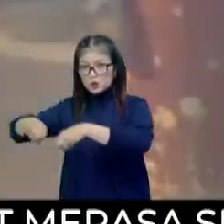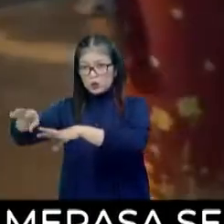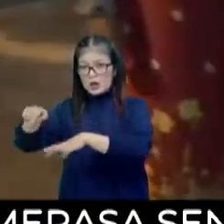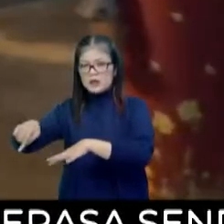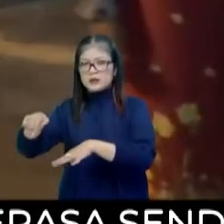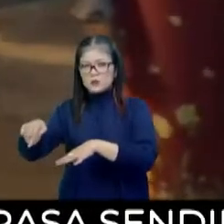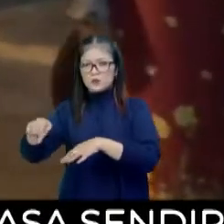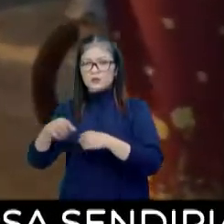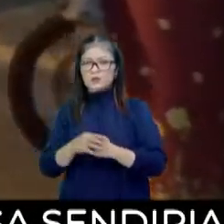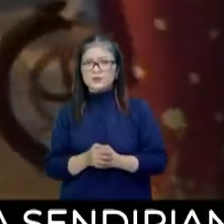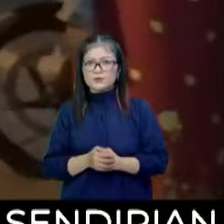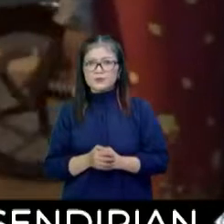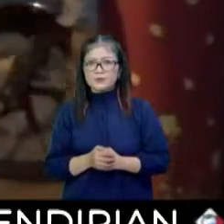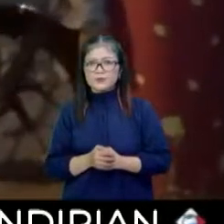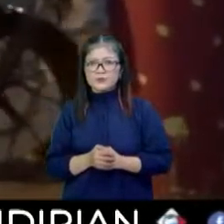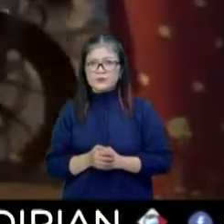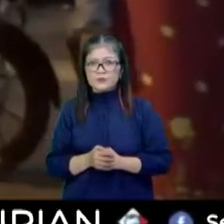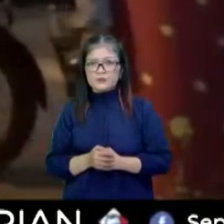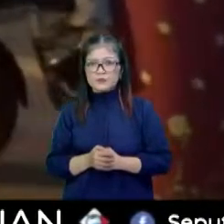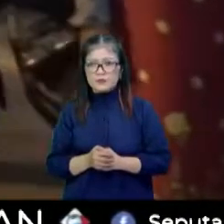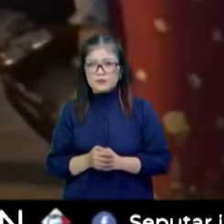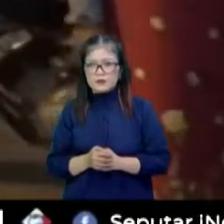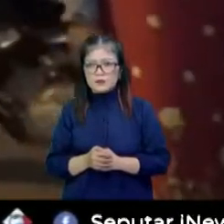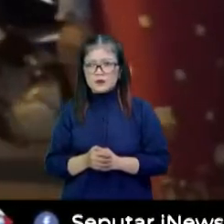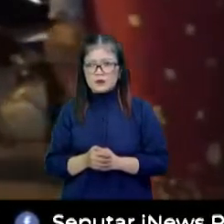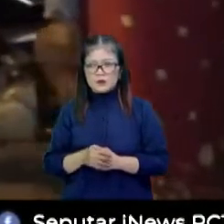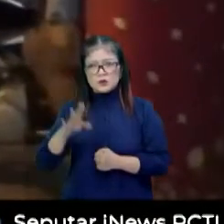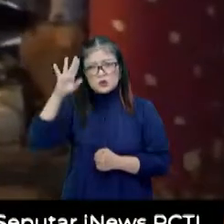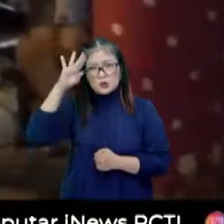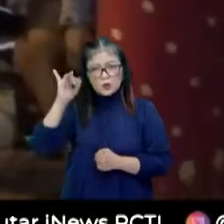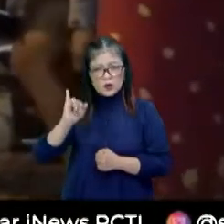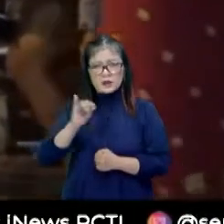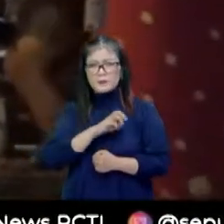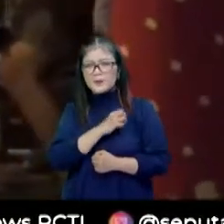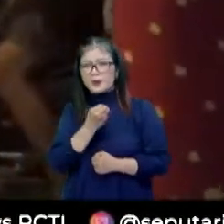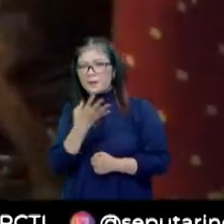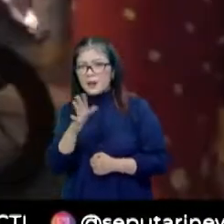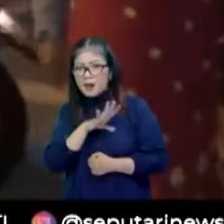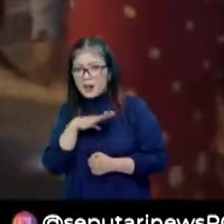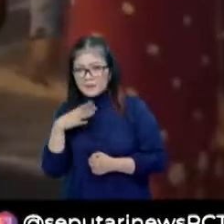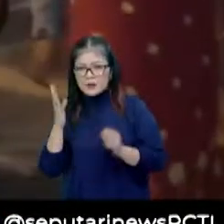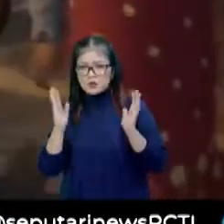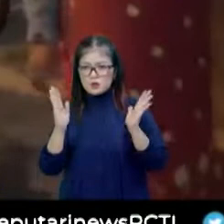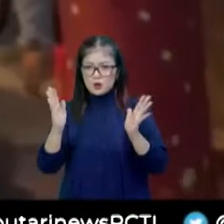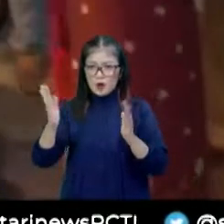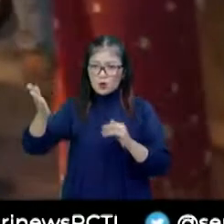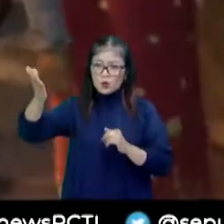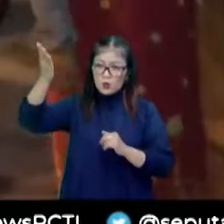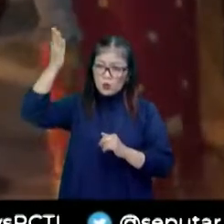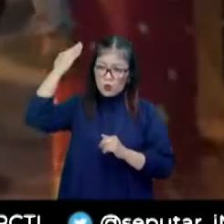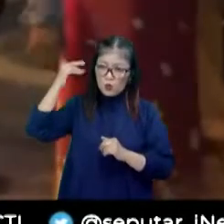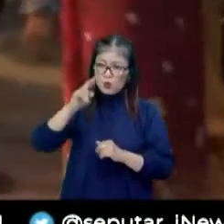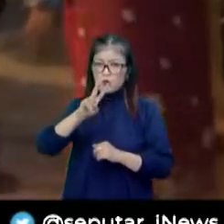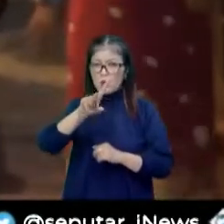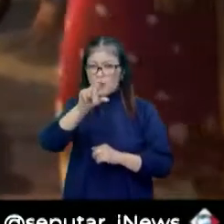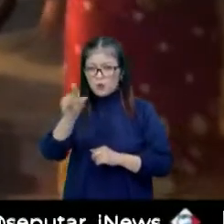Tau, Kak, itu seperti apa? Kok banget. Sudah berapa lama ini kesulitan ini? Udah lama sih. Terus? 2 bulan lebih. 2 bulanan